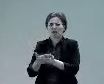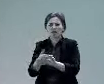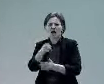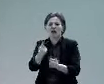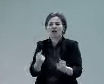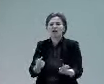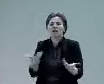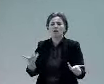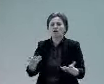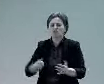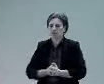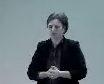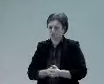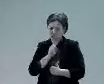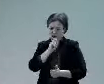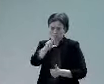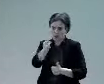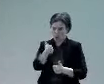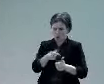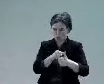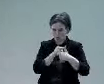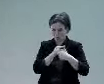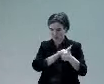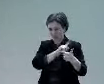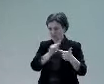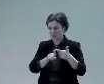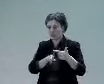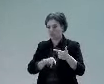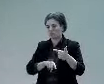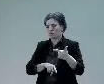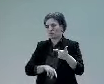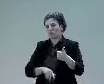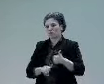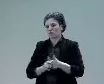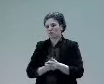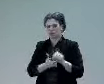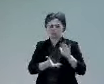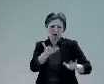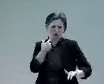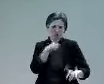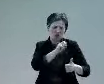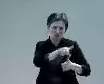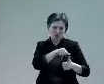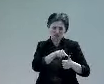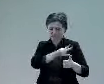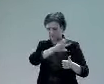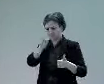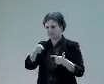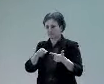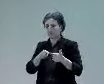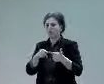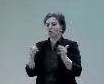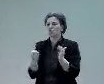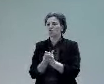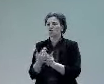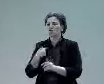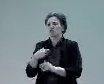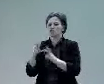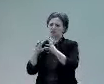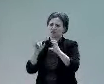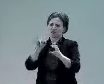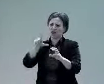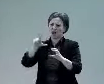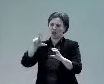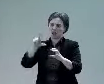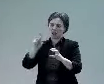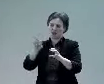è il primo appello che voglio fare a questa nuova maggioranza. L'altra vicenda drammatica è Ilva, dove